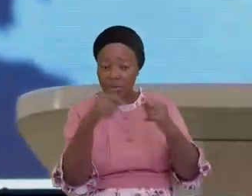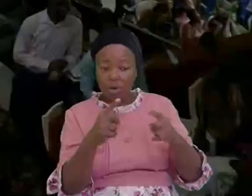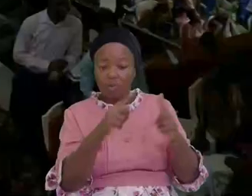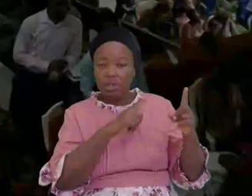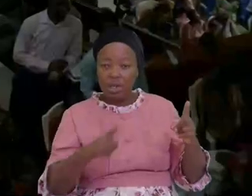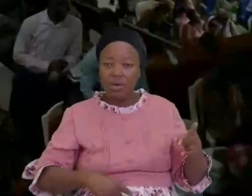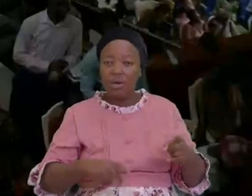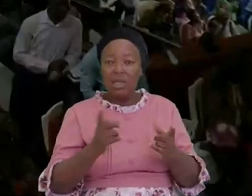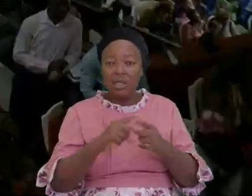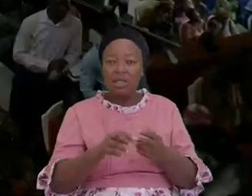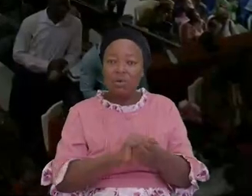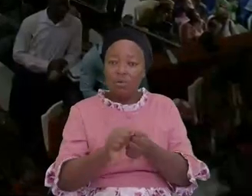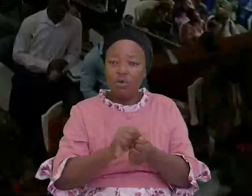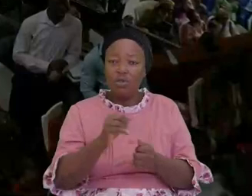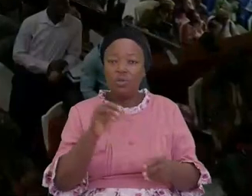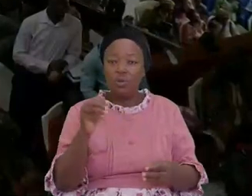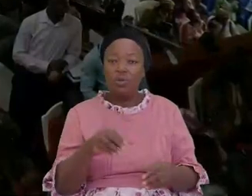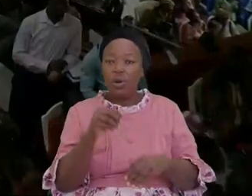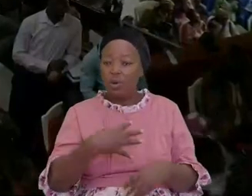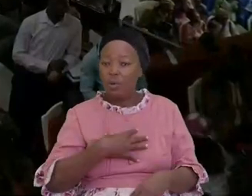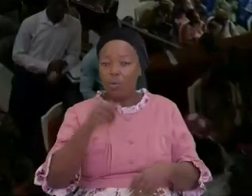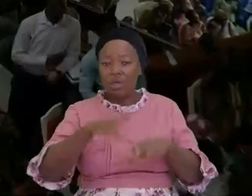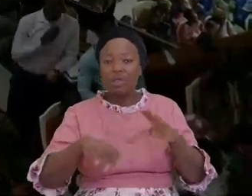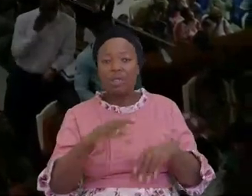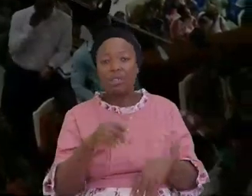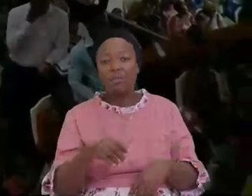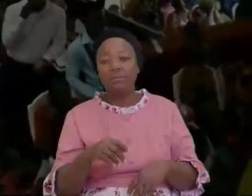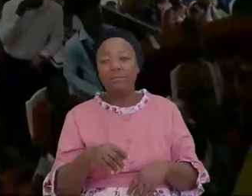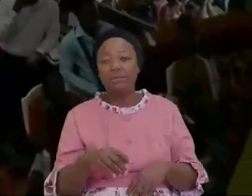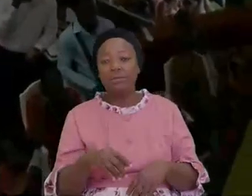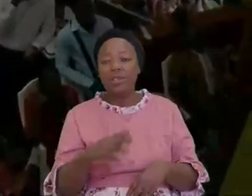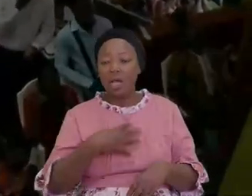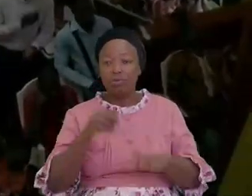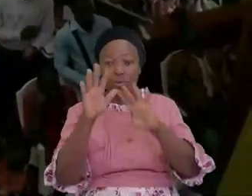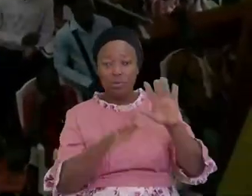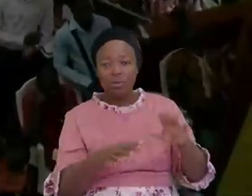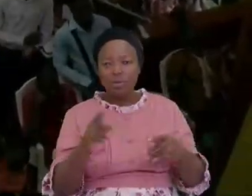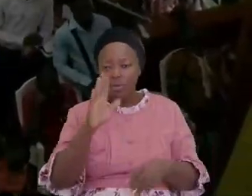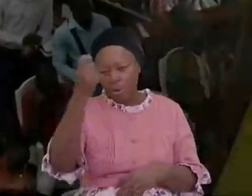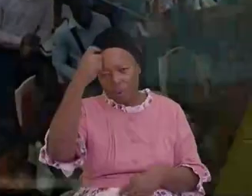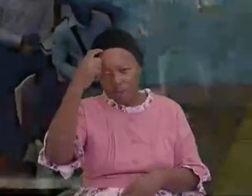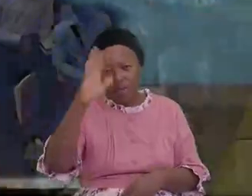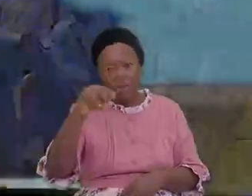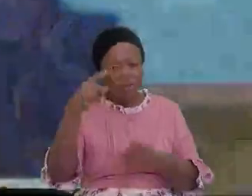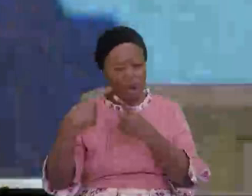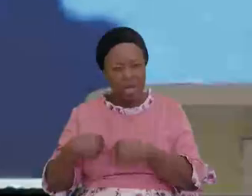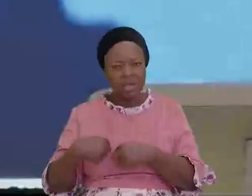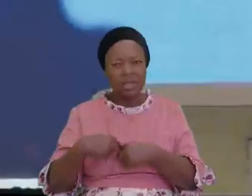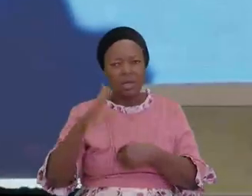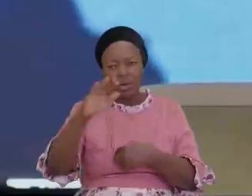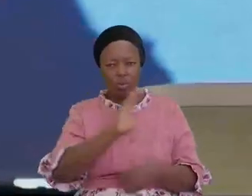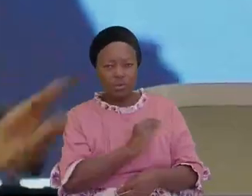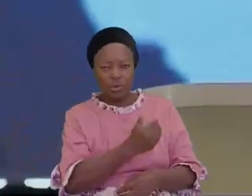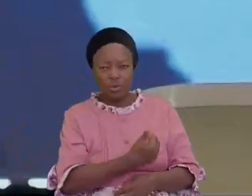Et tu viens devant le Seigneur et il te l'a plus blanc que la neige. Ton esprit, ton cœur,